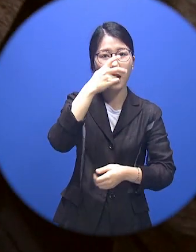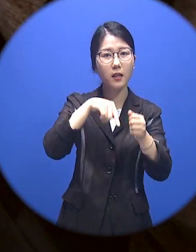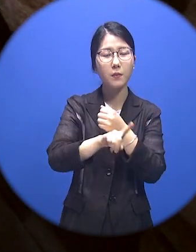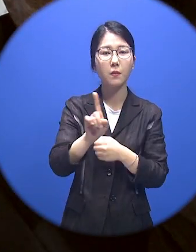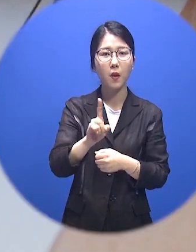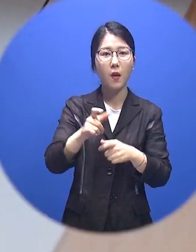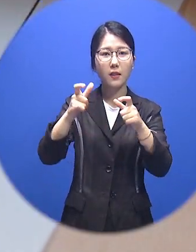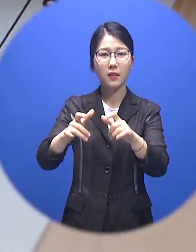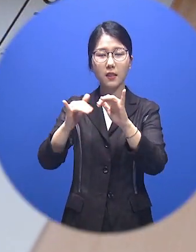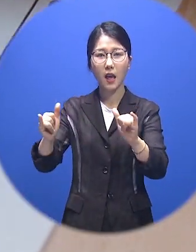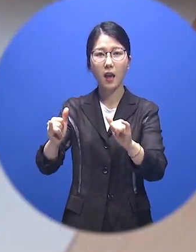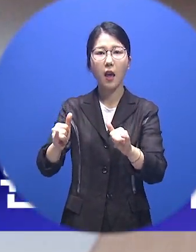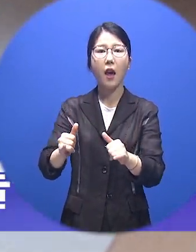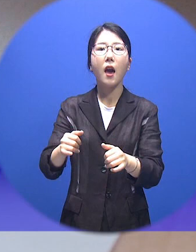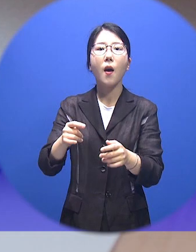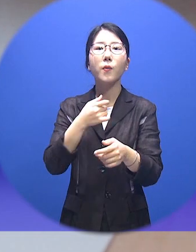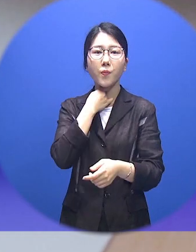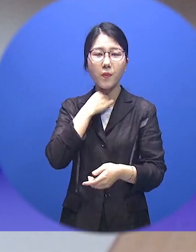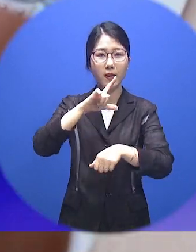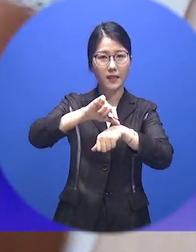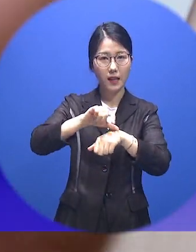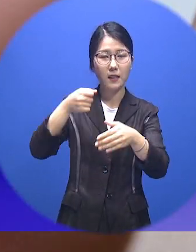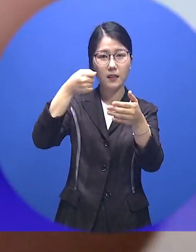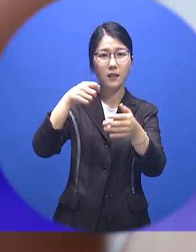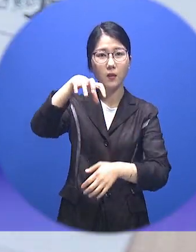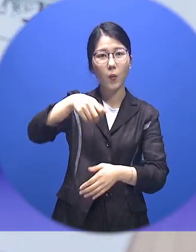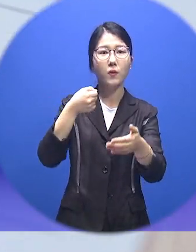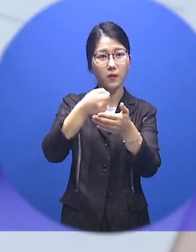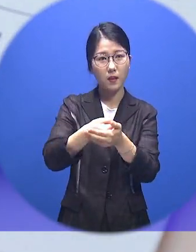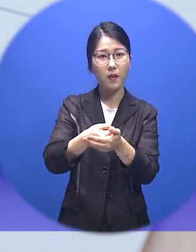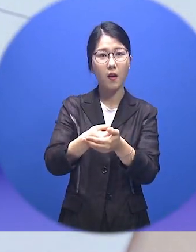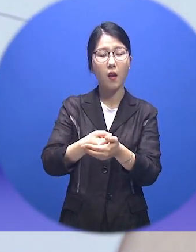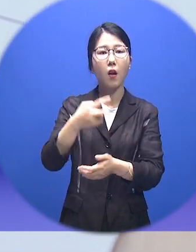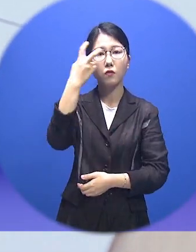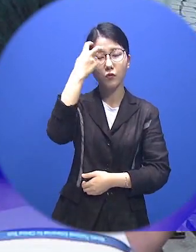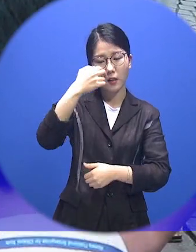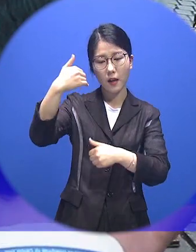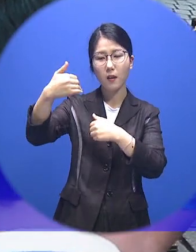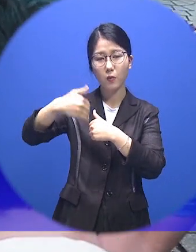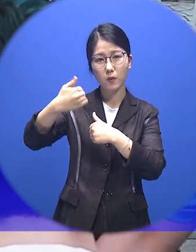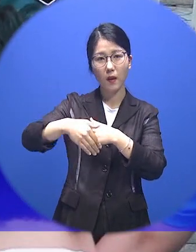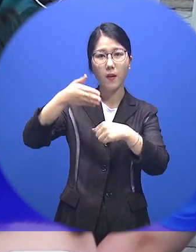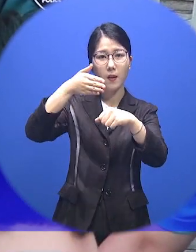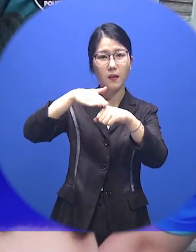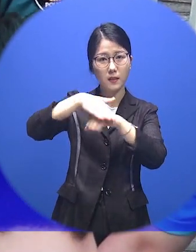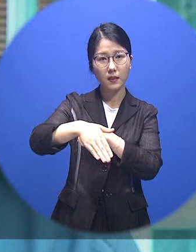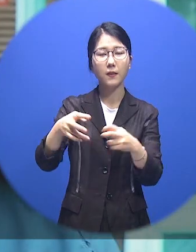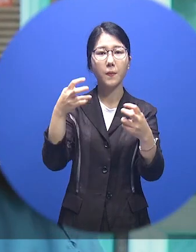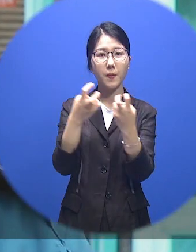탄력 순찰이란 지역 주민이 직접 희망하는 시간과 장소를 선택해 순찰을 요청하는